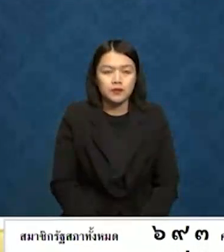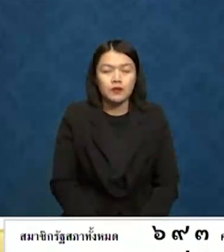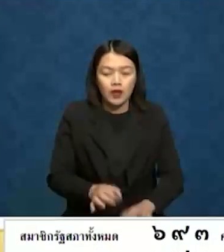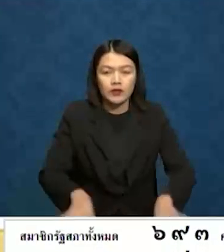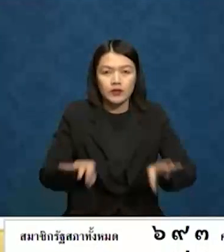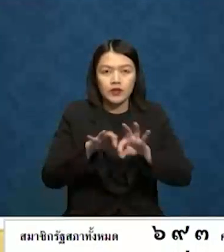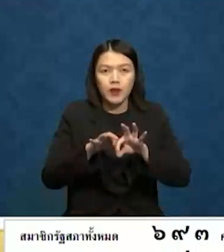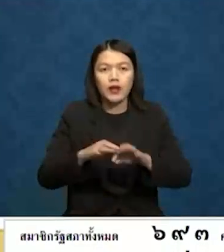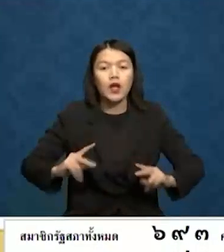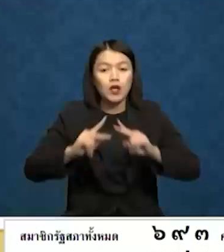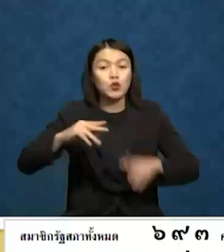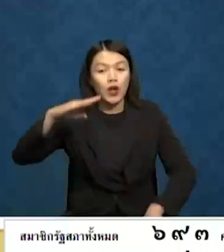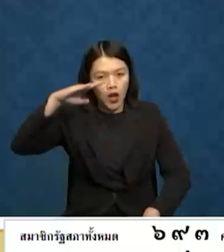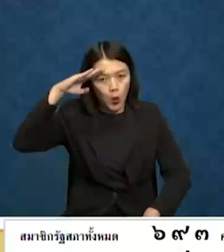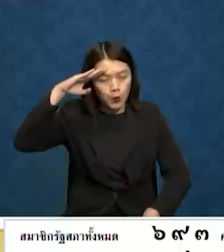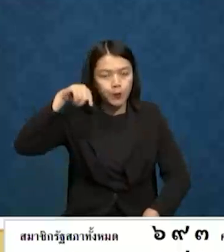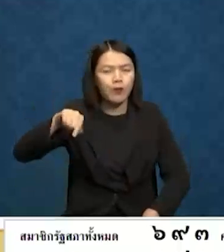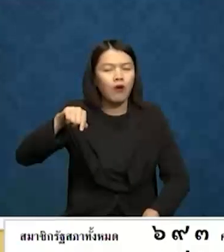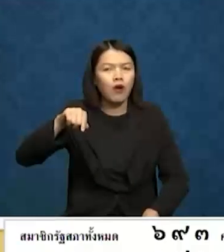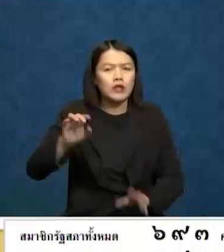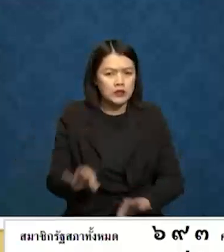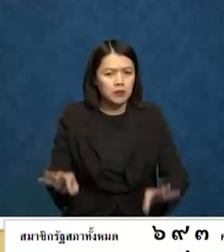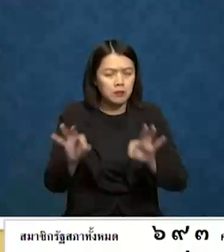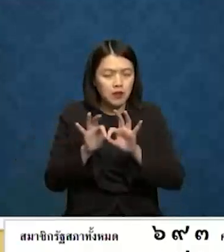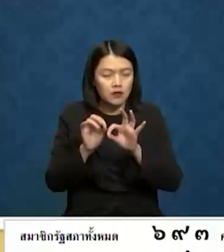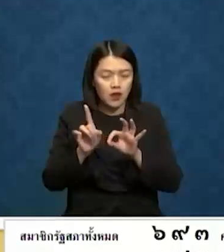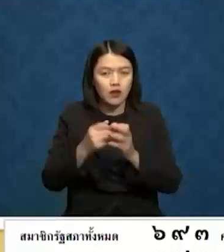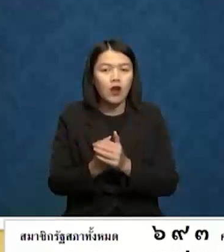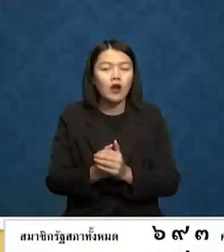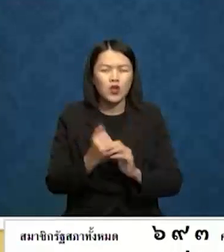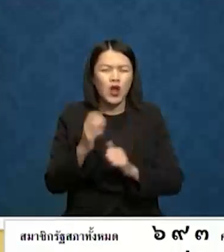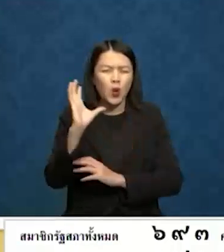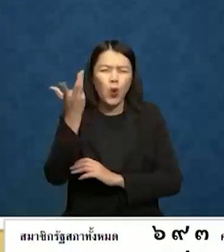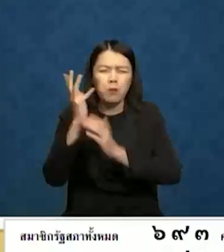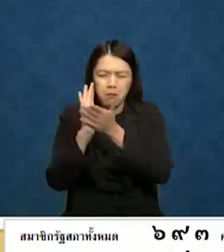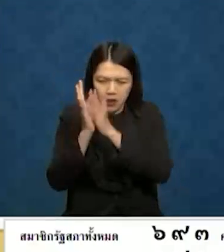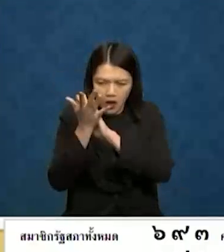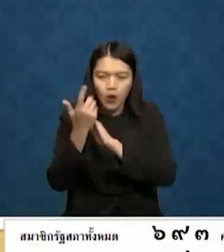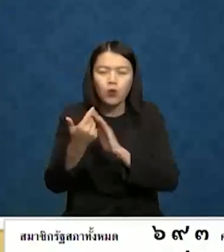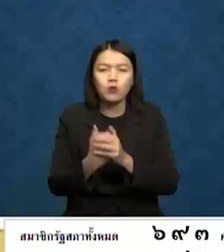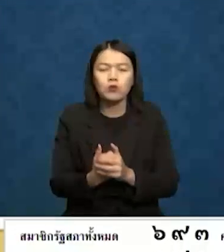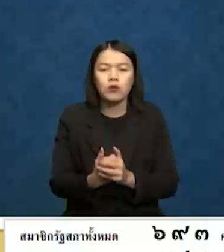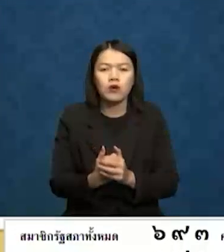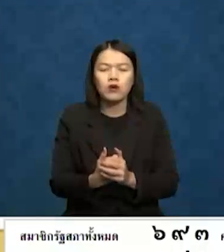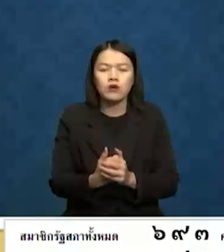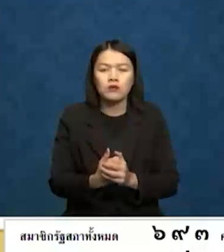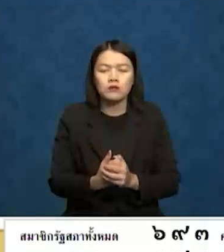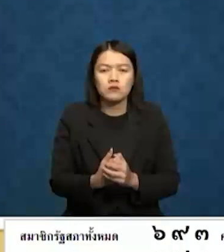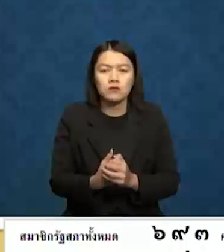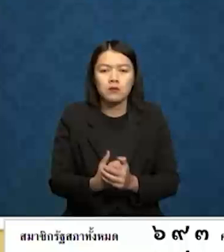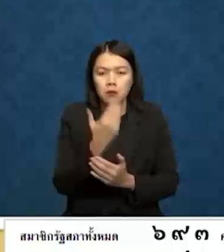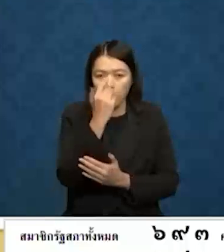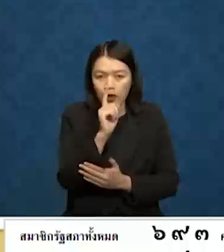ำคัญคือกลาโหมนะครับกลาโหมจำเป็นอย่างยิ่งนะครับเพราะโลกยุคใหม่นั้นเป็นโลกที่เปลี่ยนแปลง